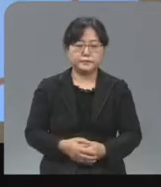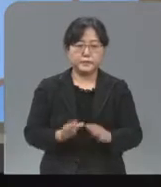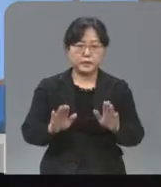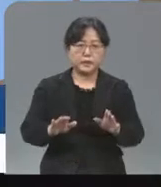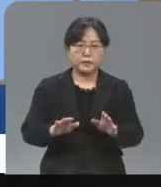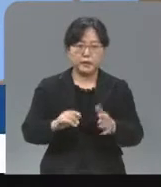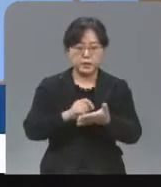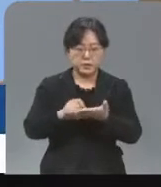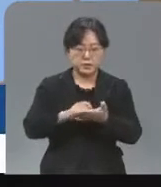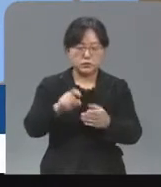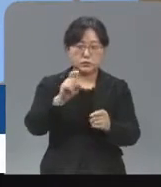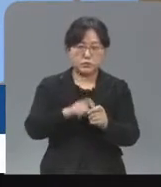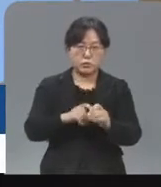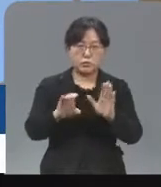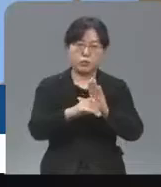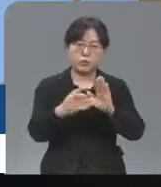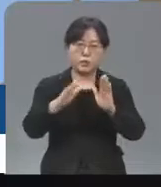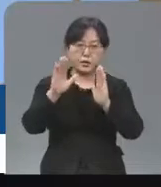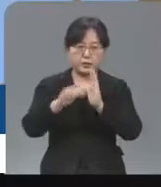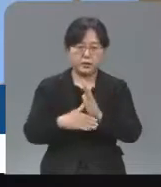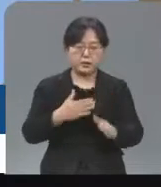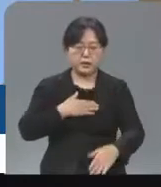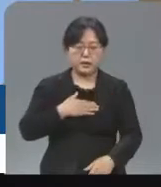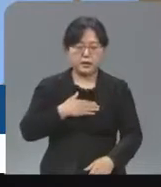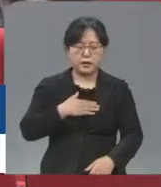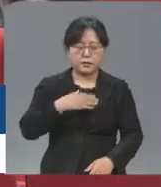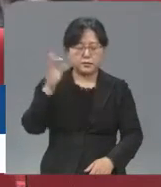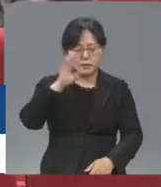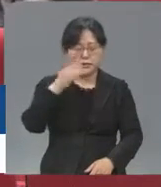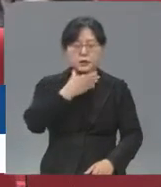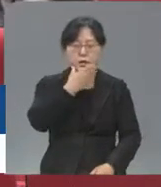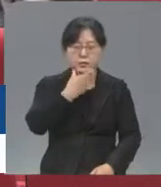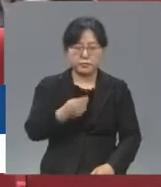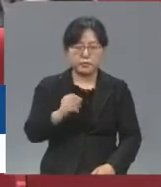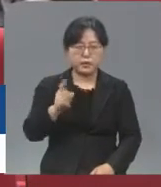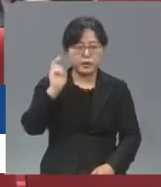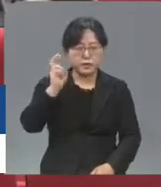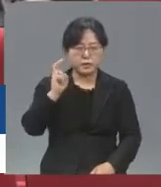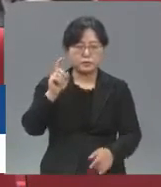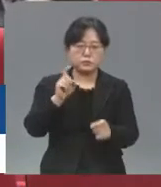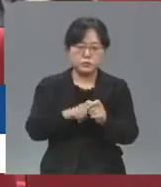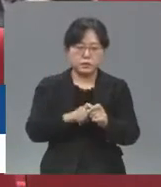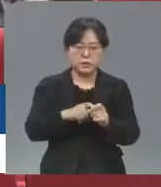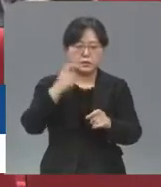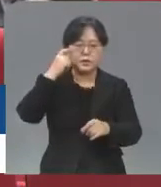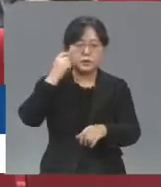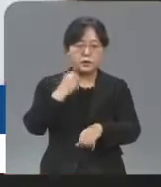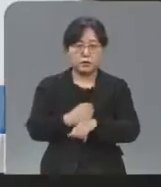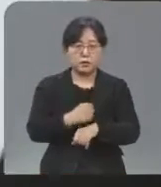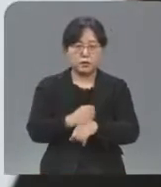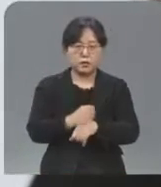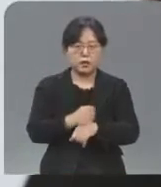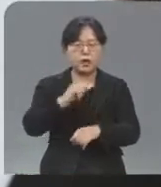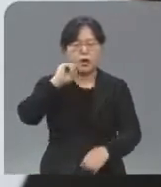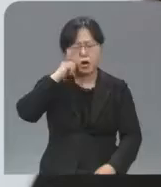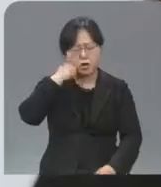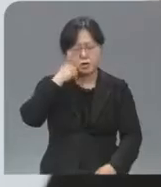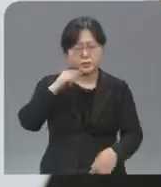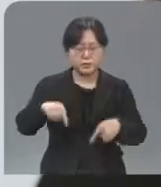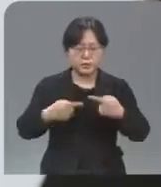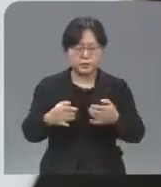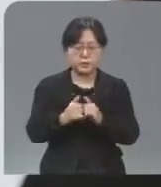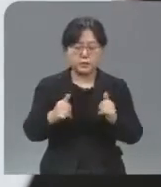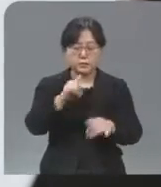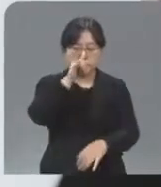이번 백일장의 주제는 코로나 시대 내가 찾은 행복. 예상했던 주제라는 반응이 있는가 하면 어렵다는